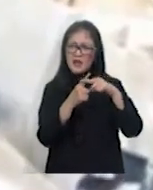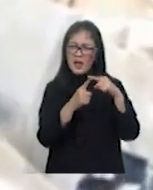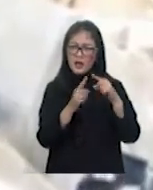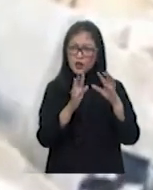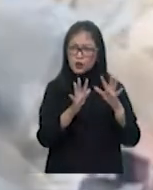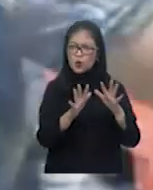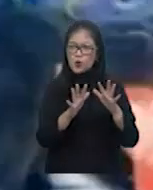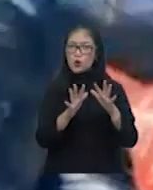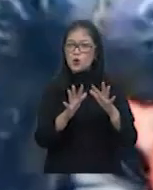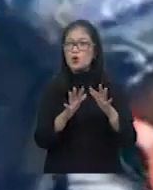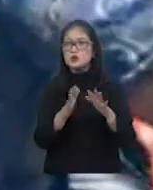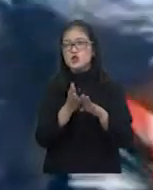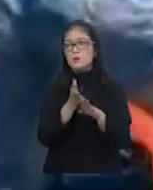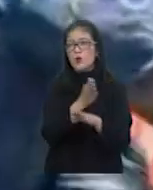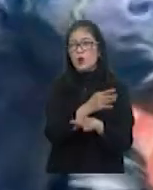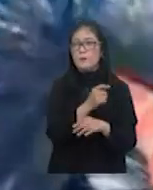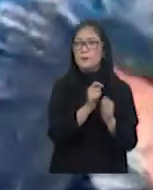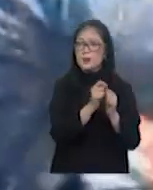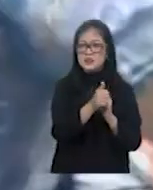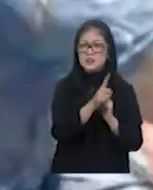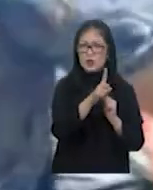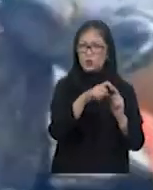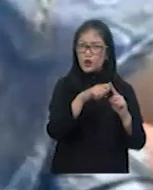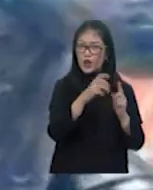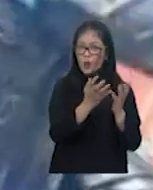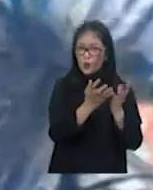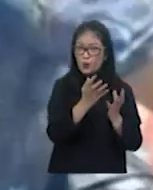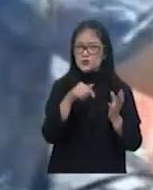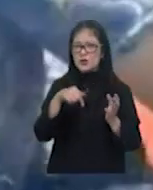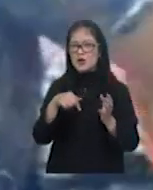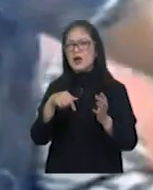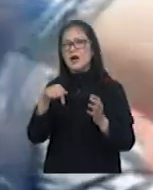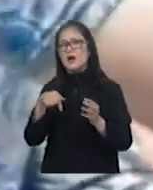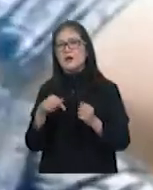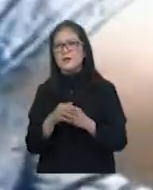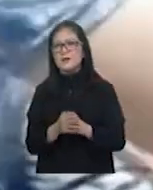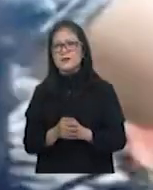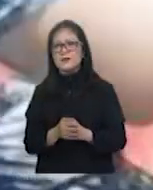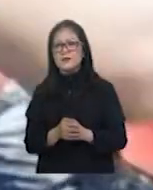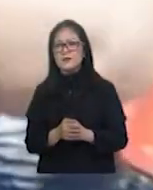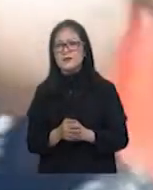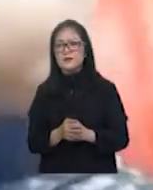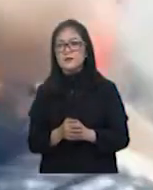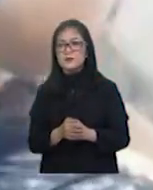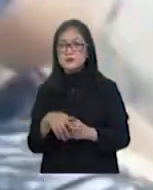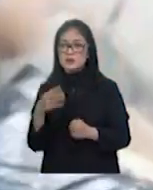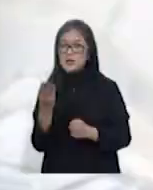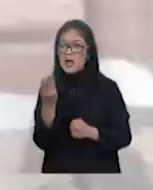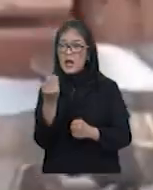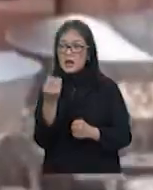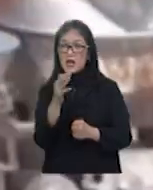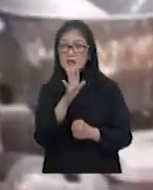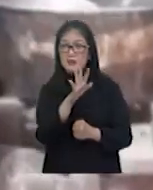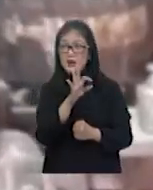kilo gitu. Ini udah berapa hari, Bu, kenaikan Bu Ibu rasakan, Bu? Belanja telur harganya 31. 5 hari. 25 hari ya.